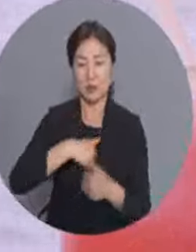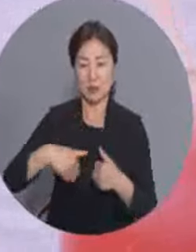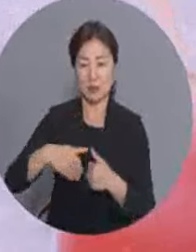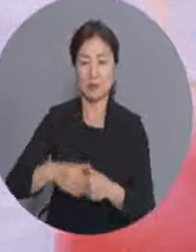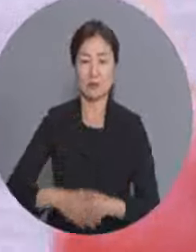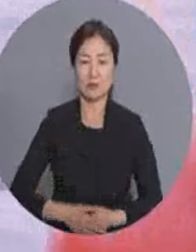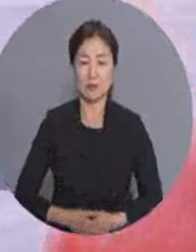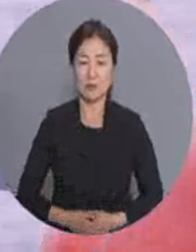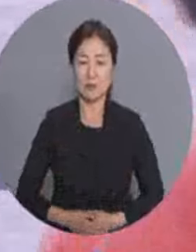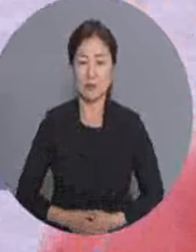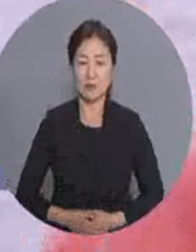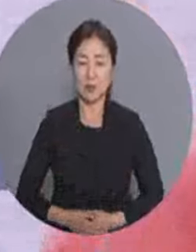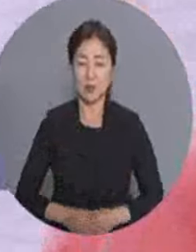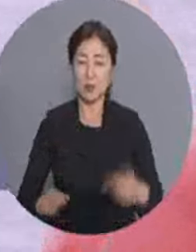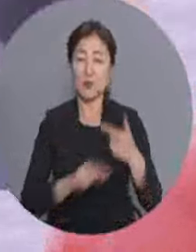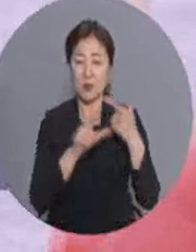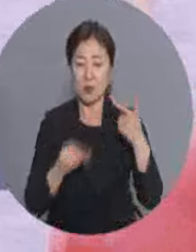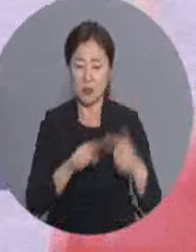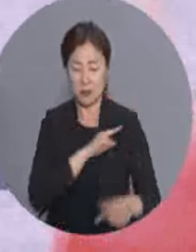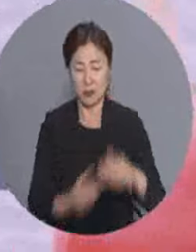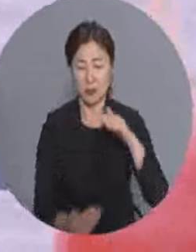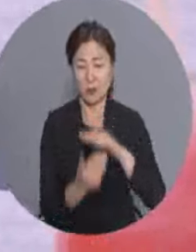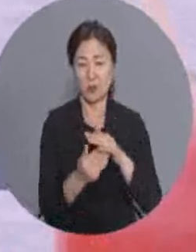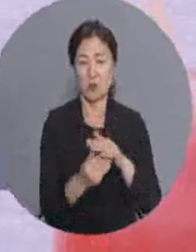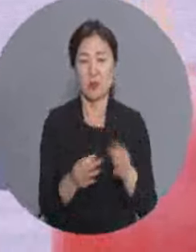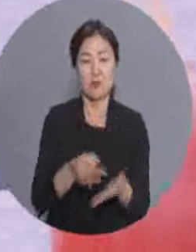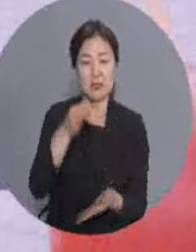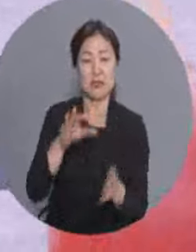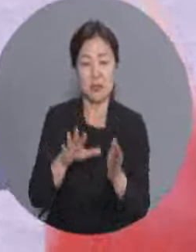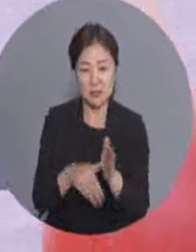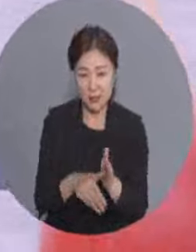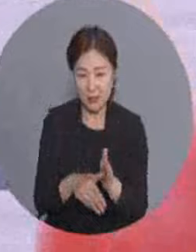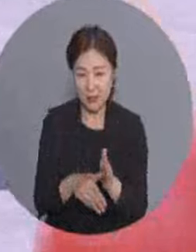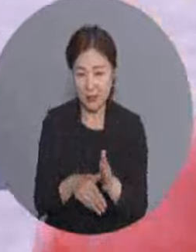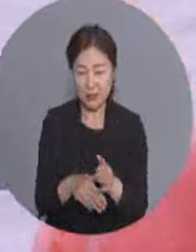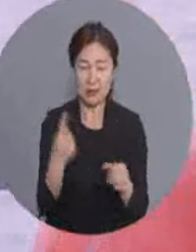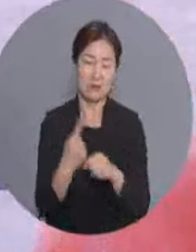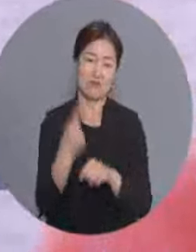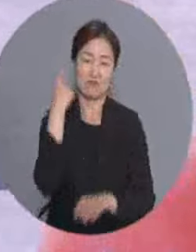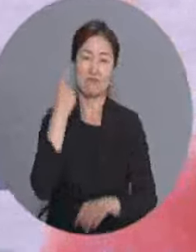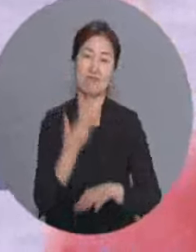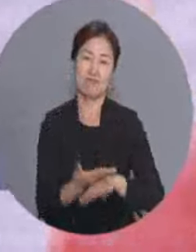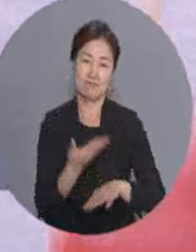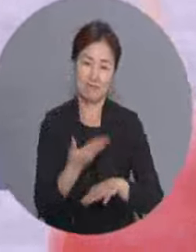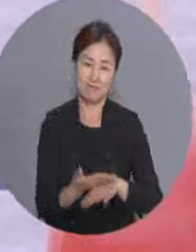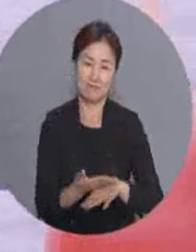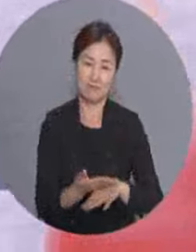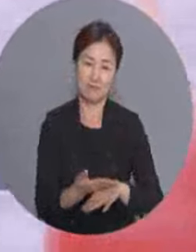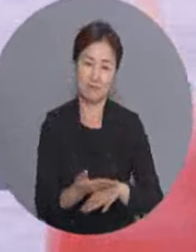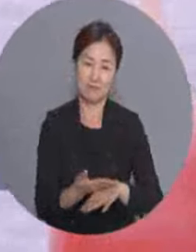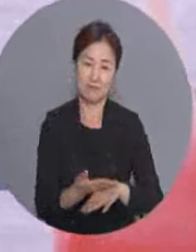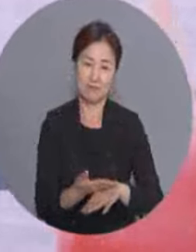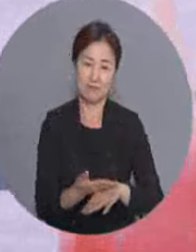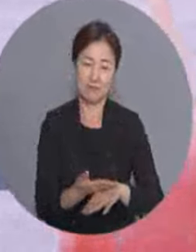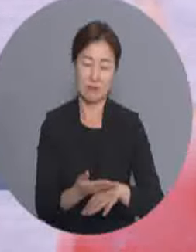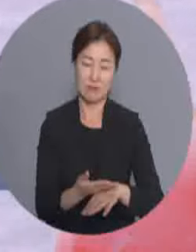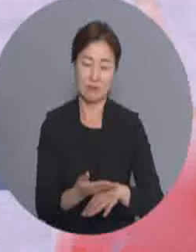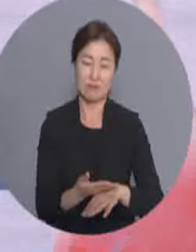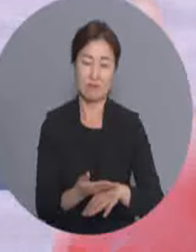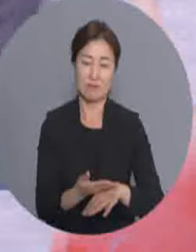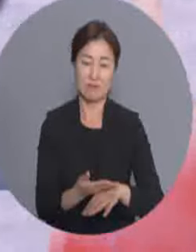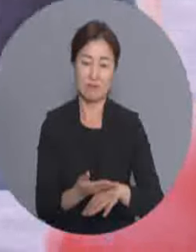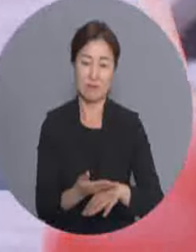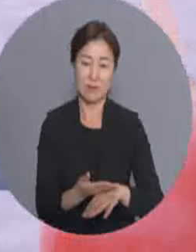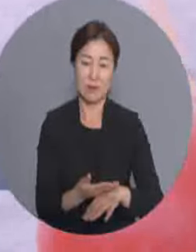진짜 이달에 최고 가격이 비싼데 이달에 올해 가격이 뭐 예년 같지